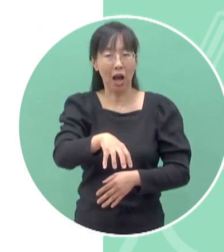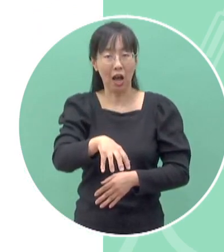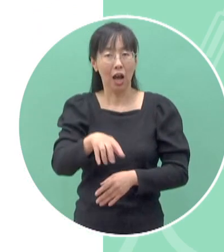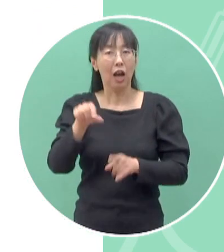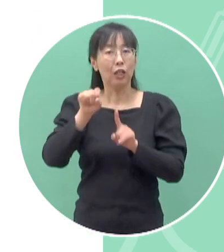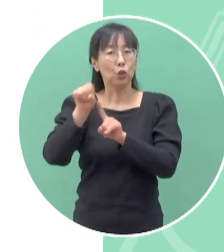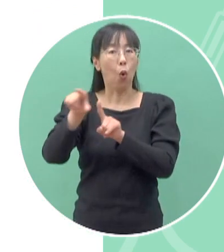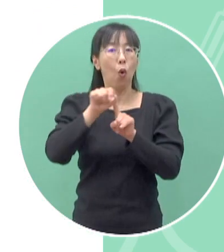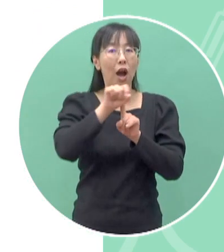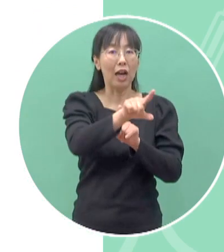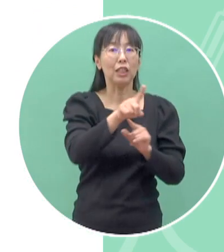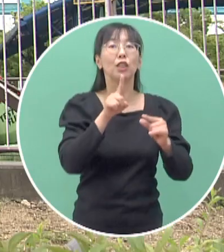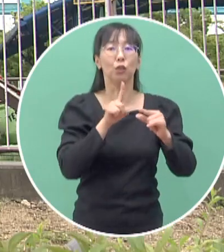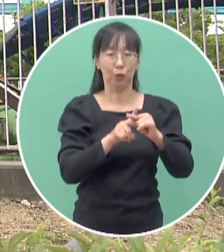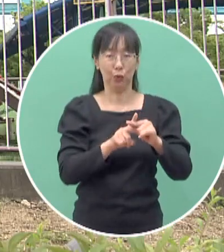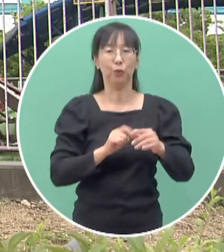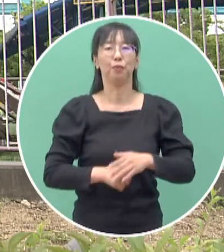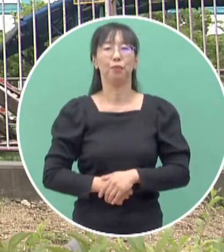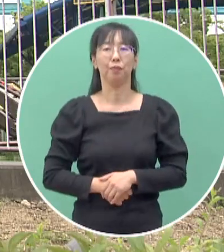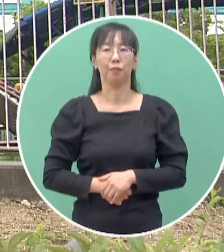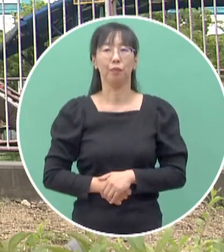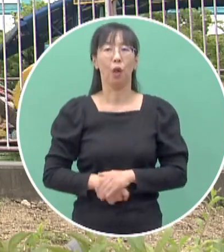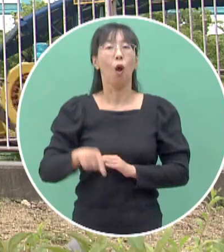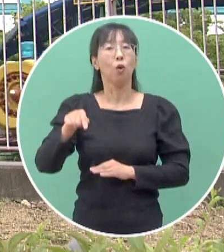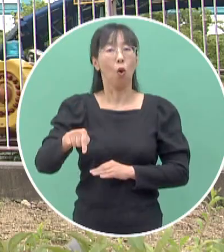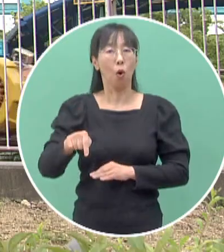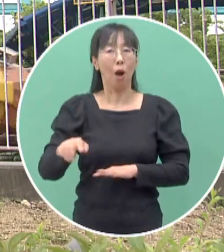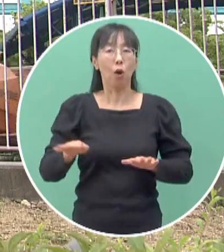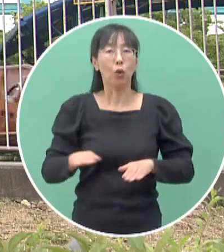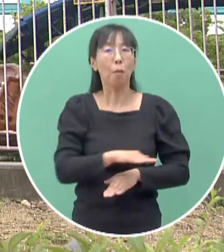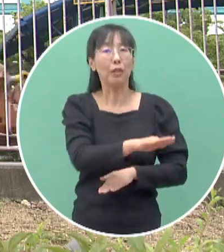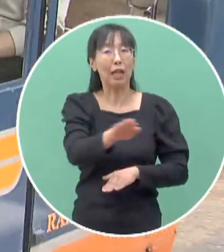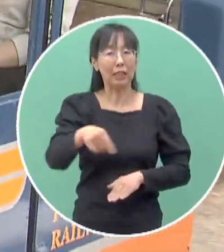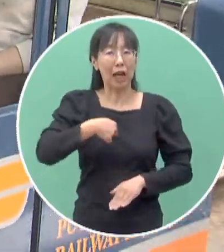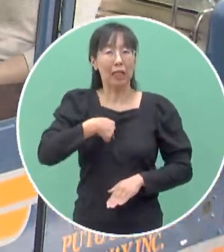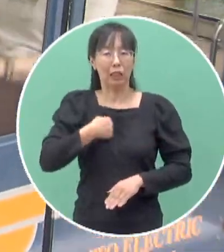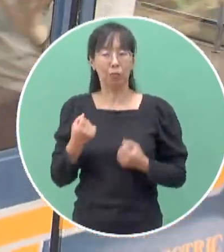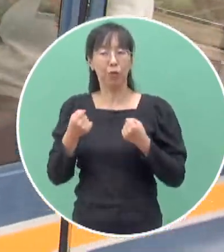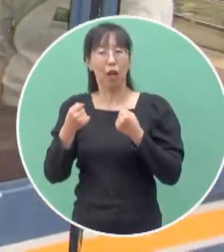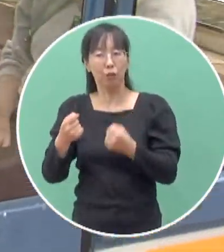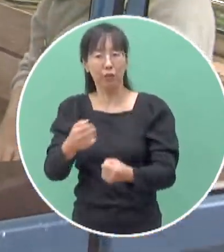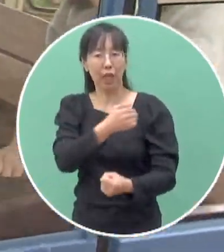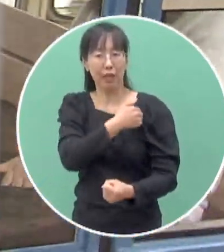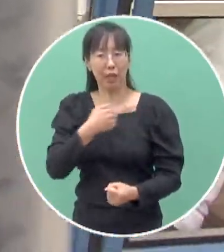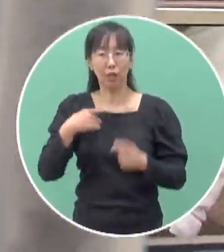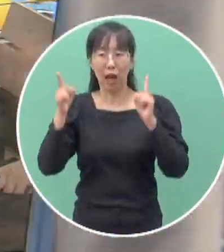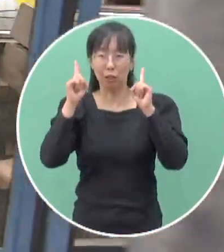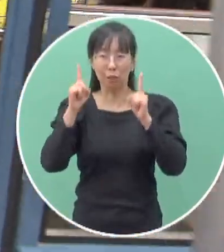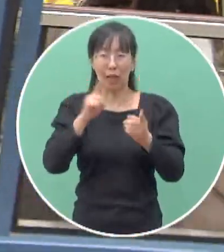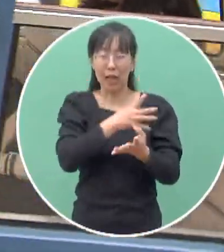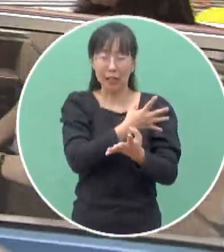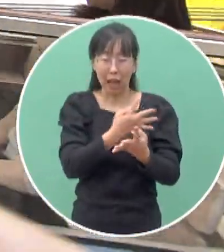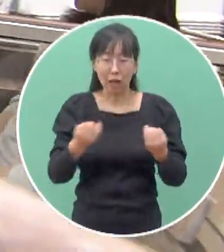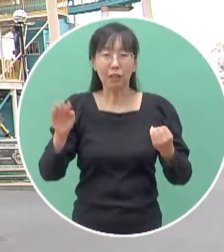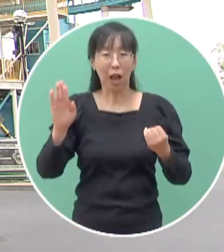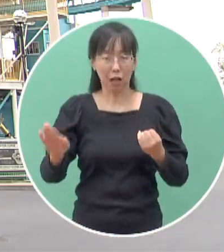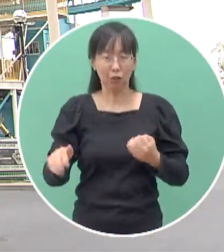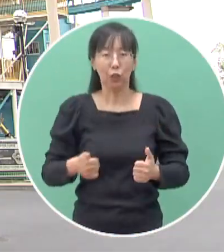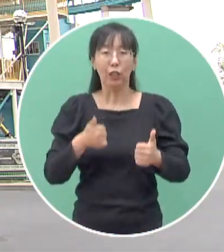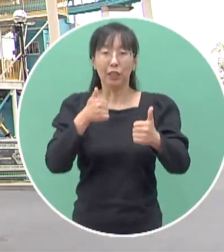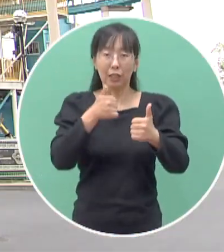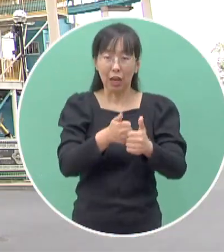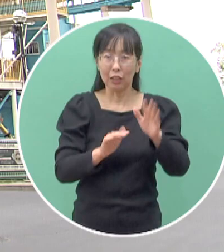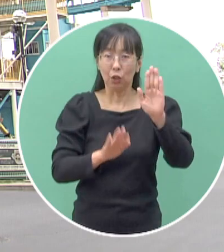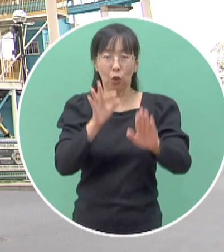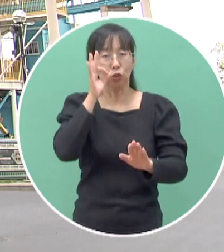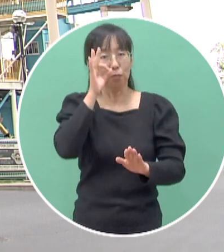情報発信しています。 鈴鹿サーキットは子どもたちが自分で運転できるアトラクションがたくさんあって、チャレンジする姿を楽